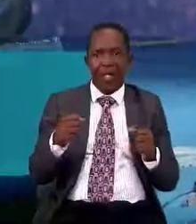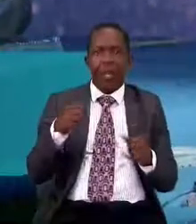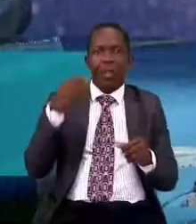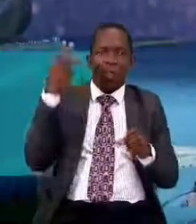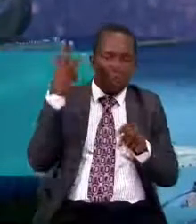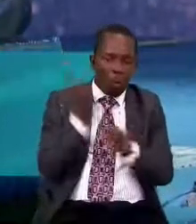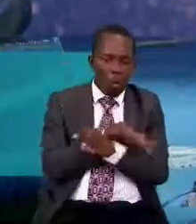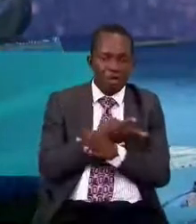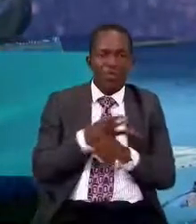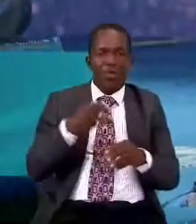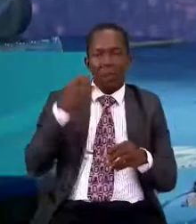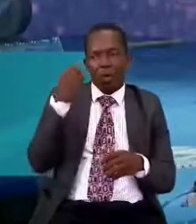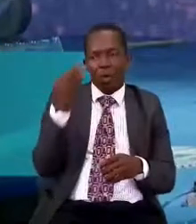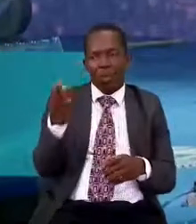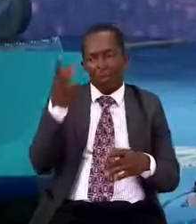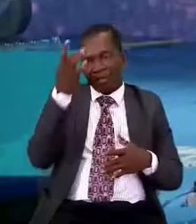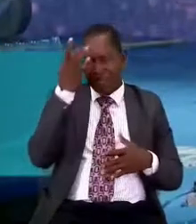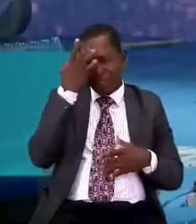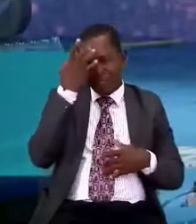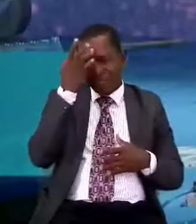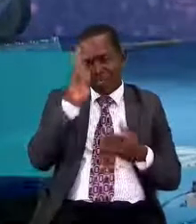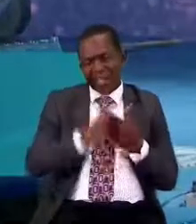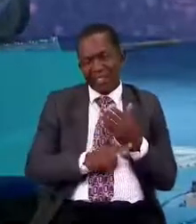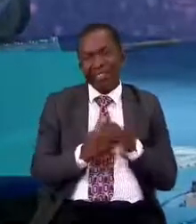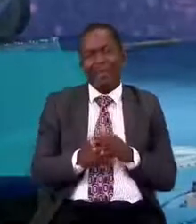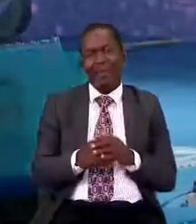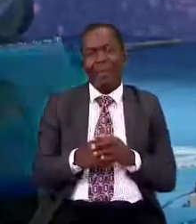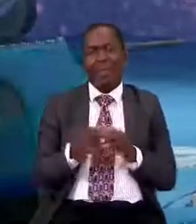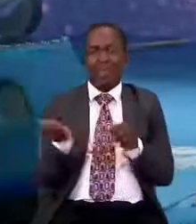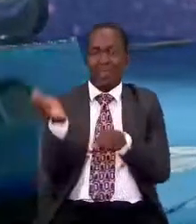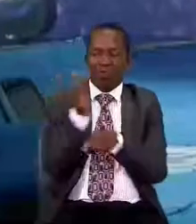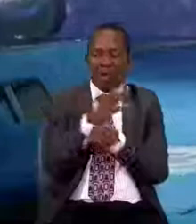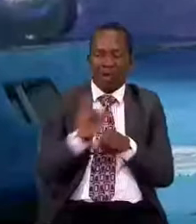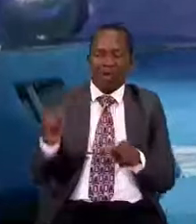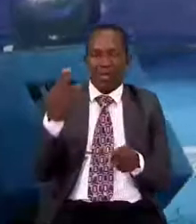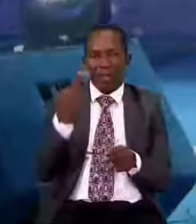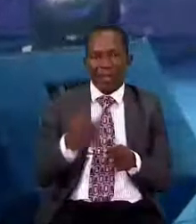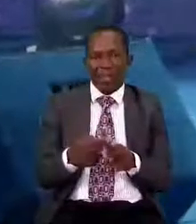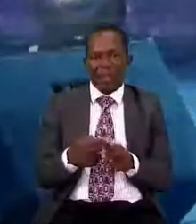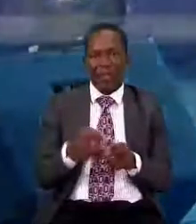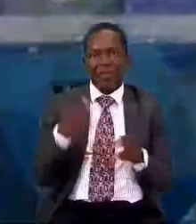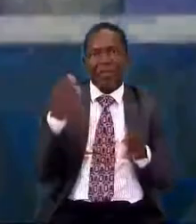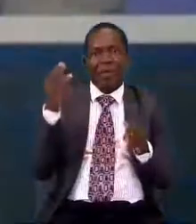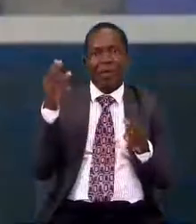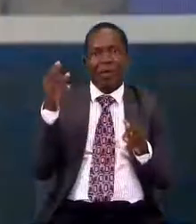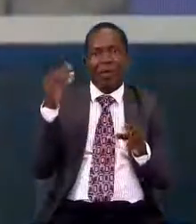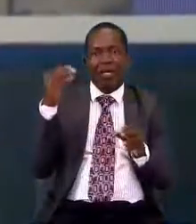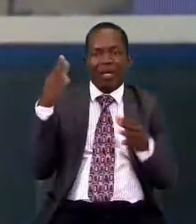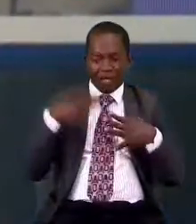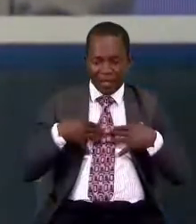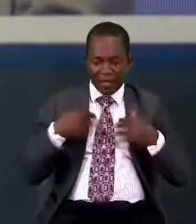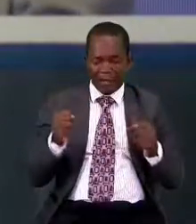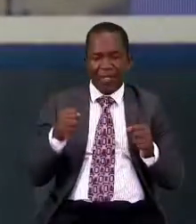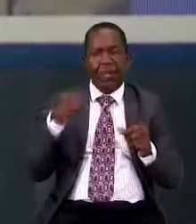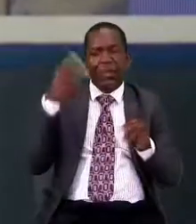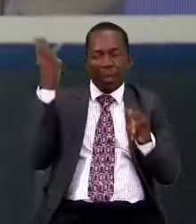prédominant qui guérit les pires des maladies. Vous savez, parfois, lorsque quelqu'un est malade et